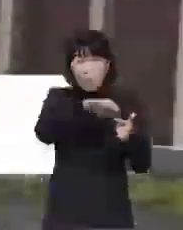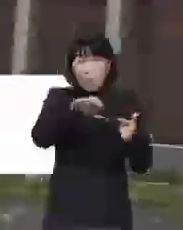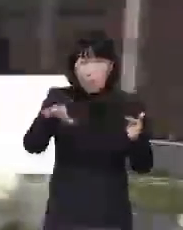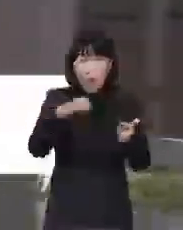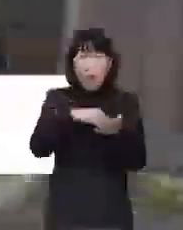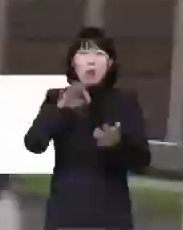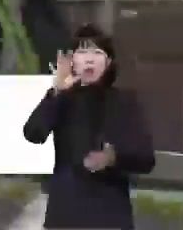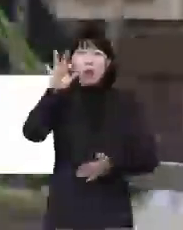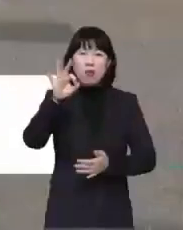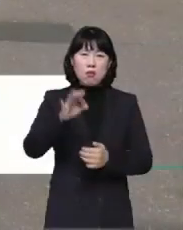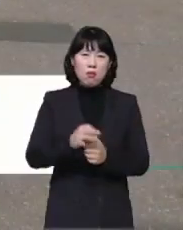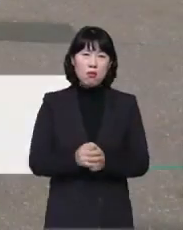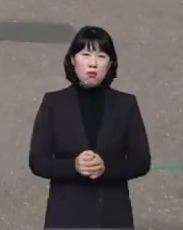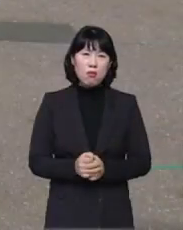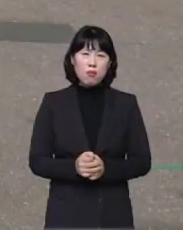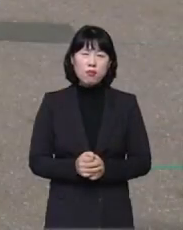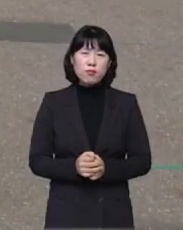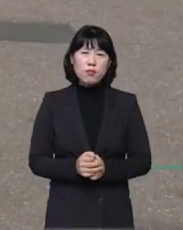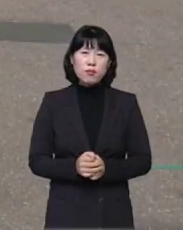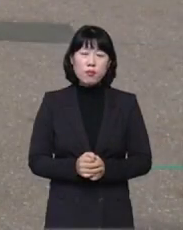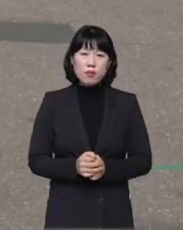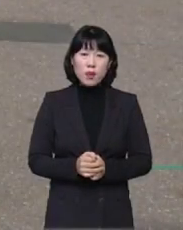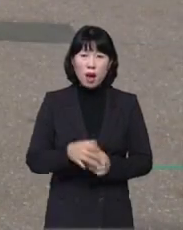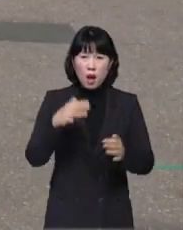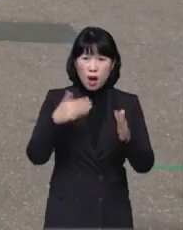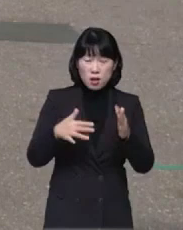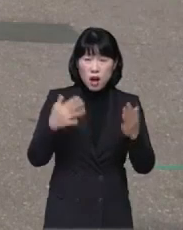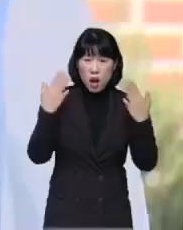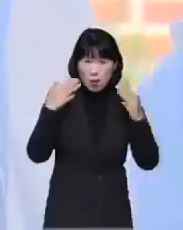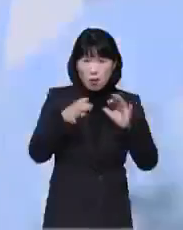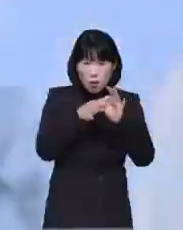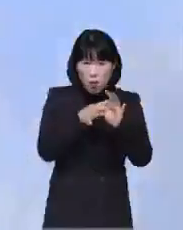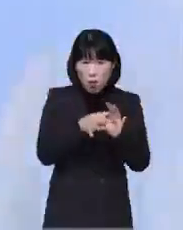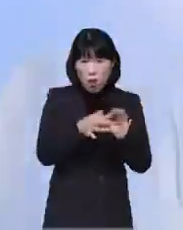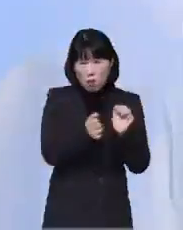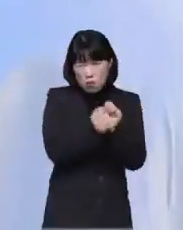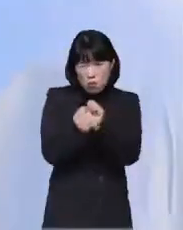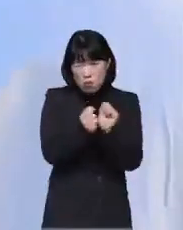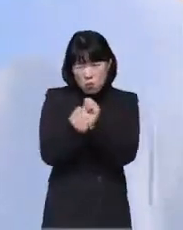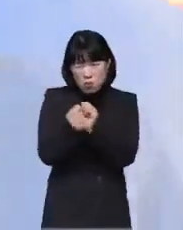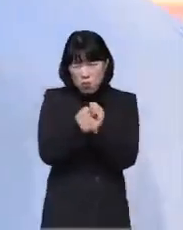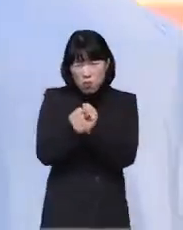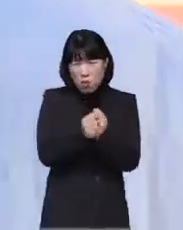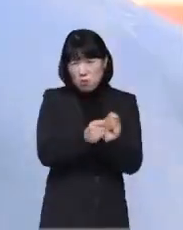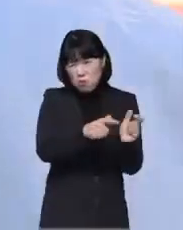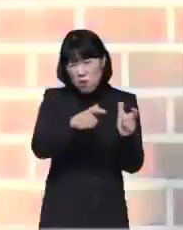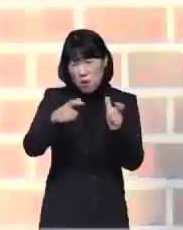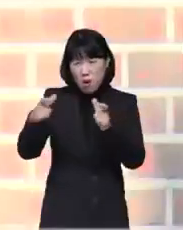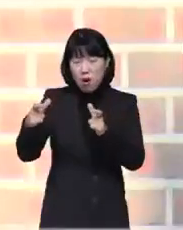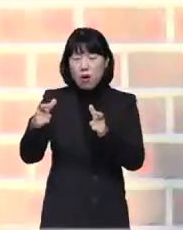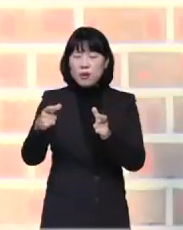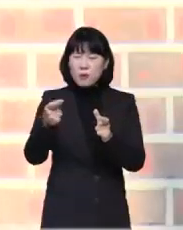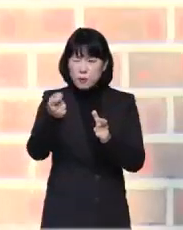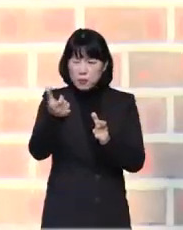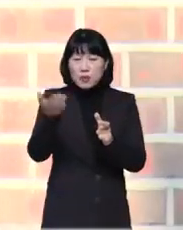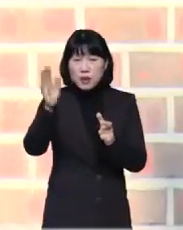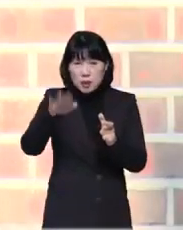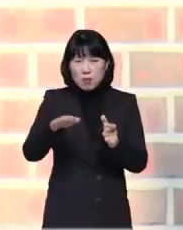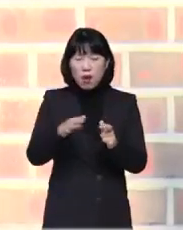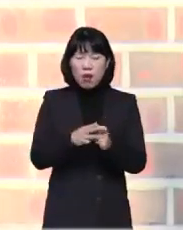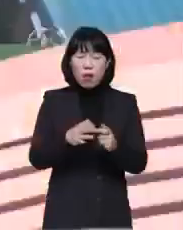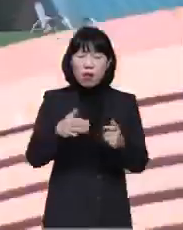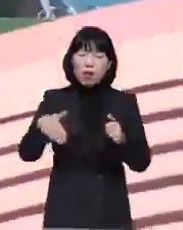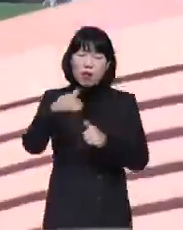모두 10곳이 넘습니다 아직까지 학교를 통해 연수에 감염된 사례는 극소수 지만 방역당국은